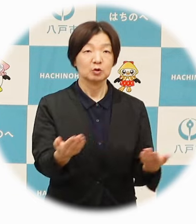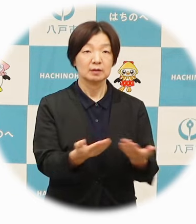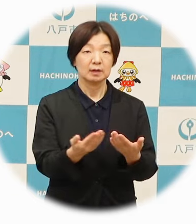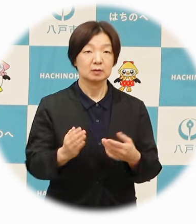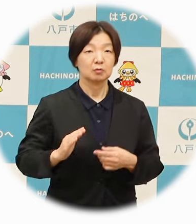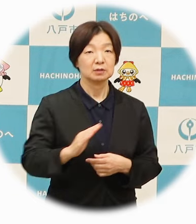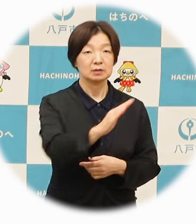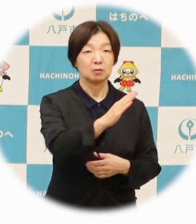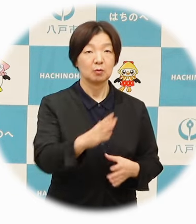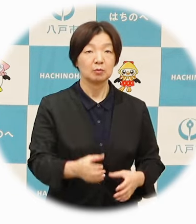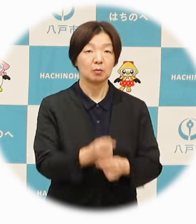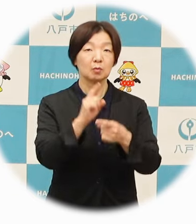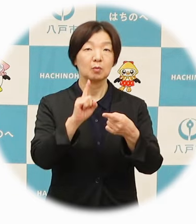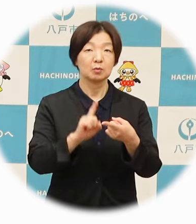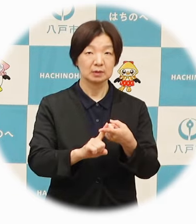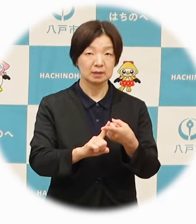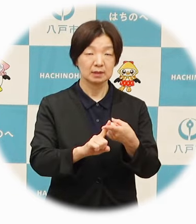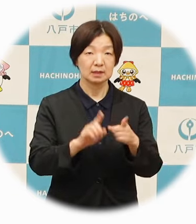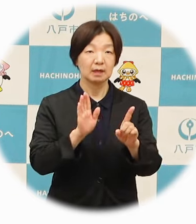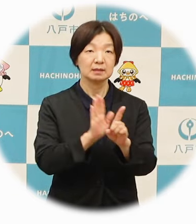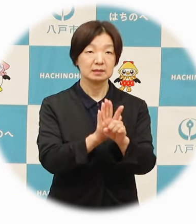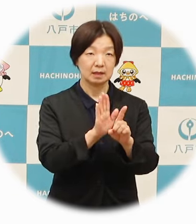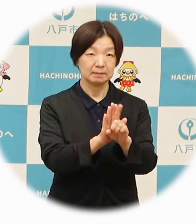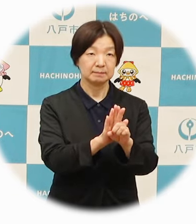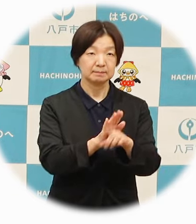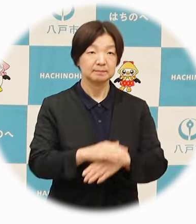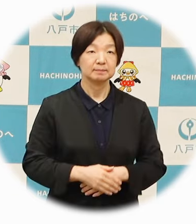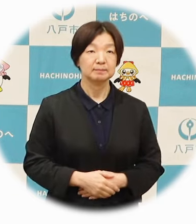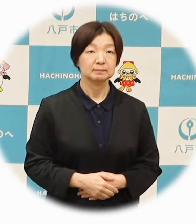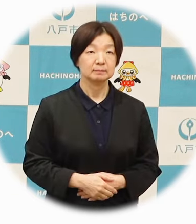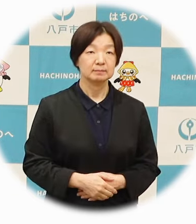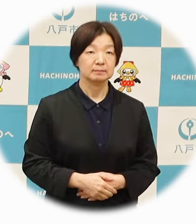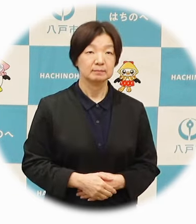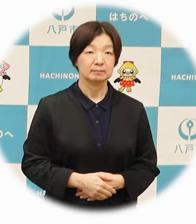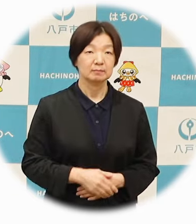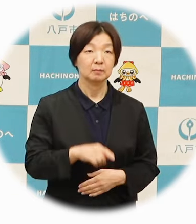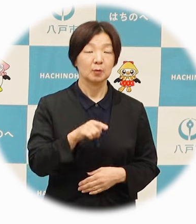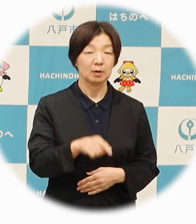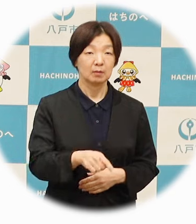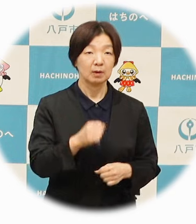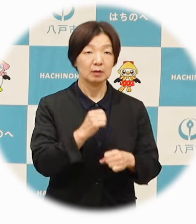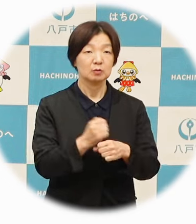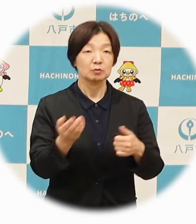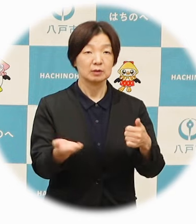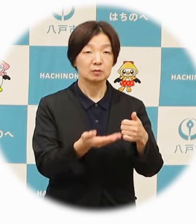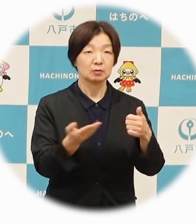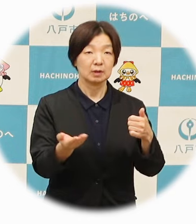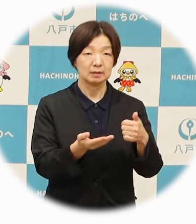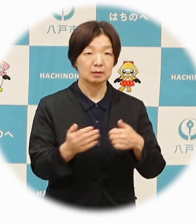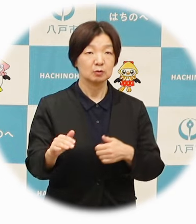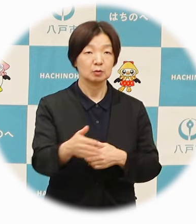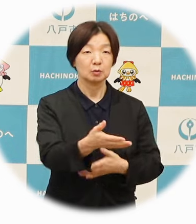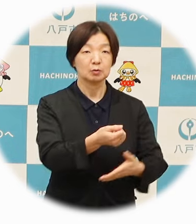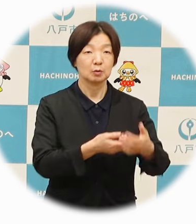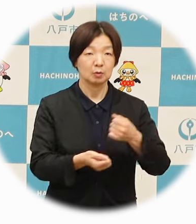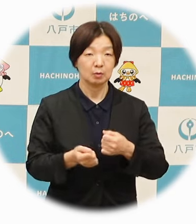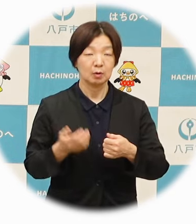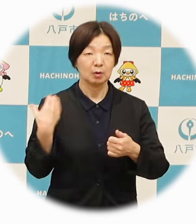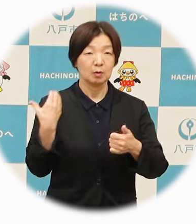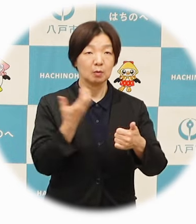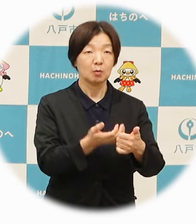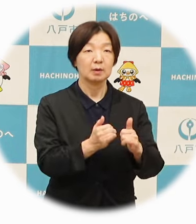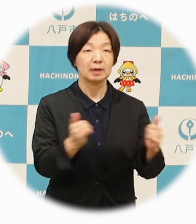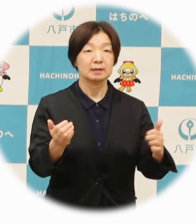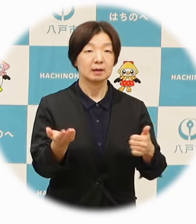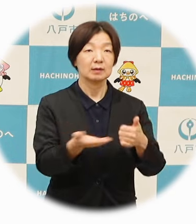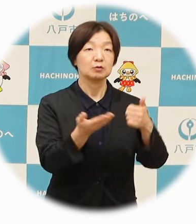ための総合的な支援についてであります。これは作り育てる漁業や後継者の育